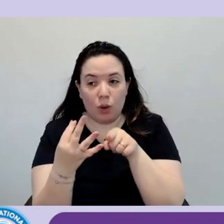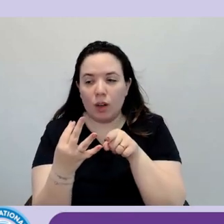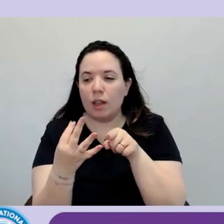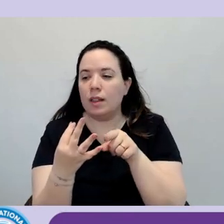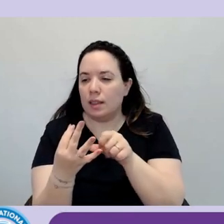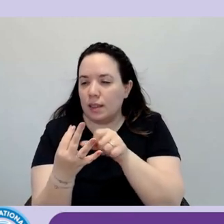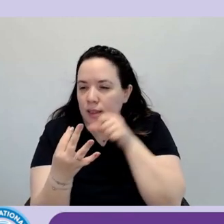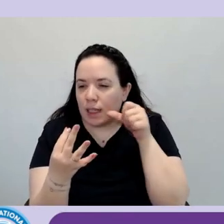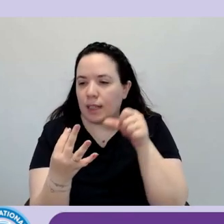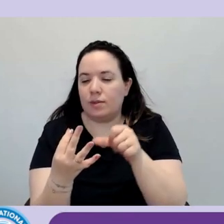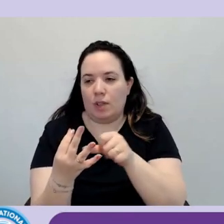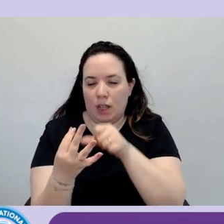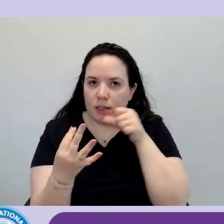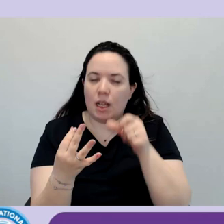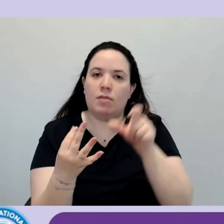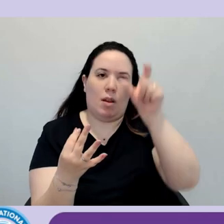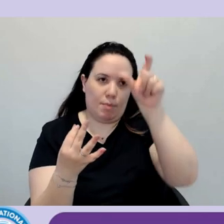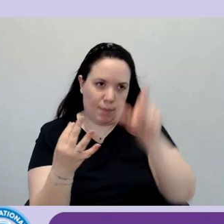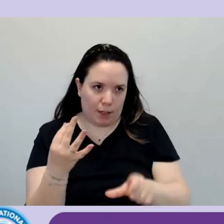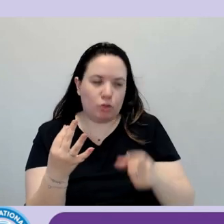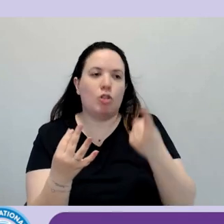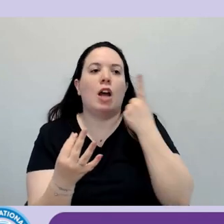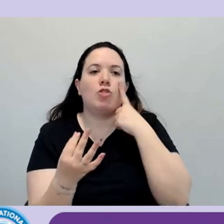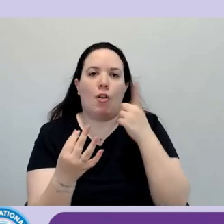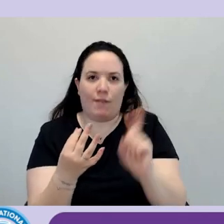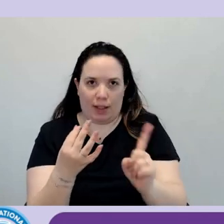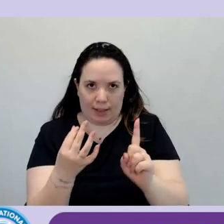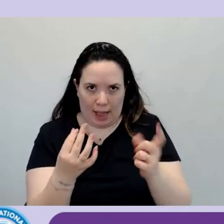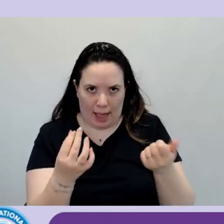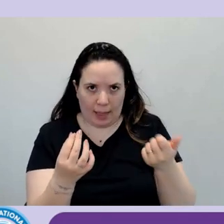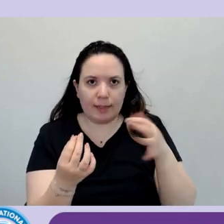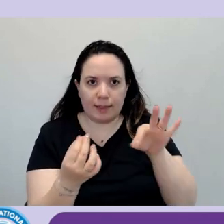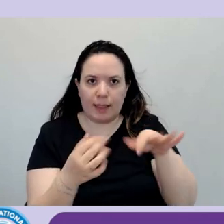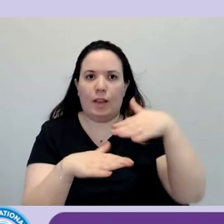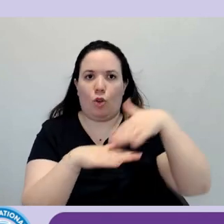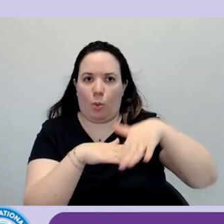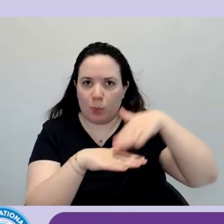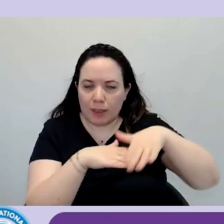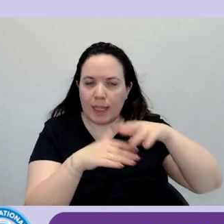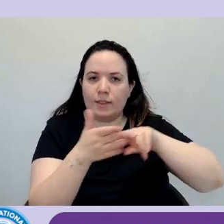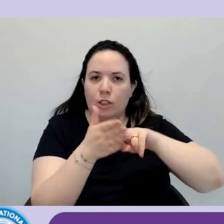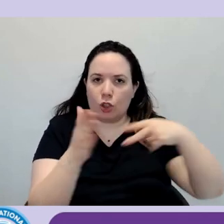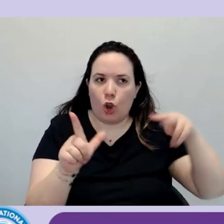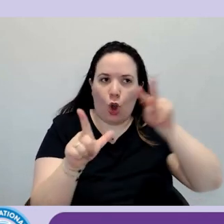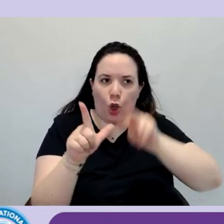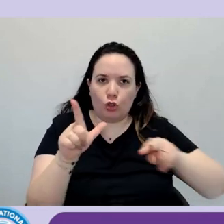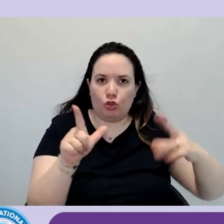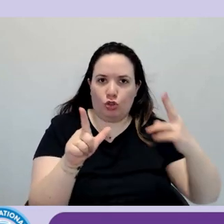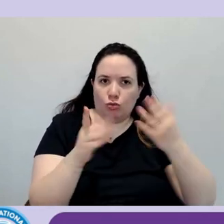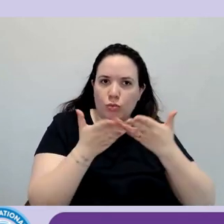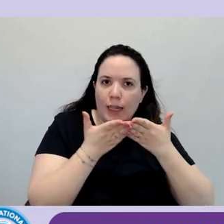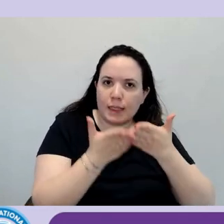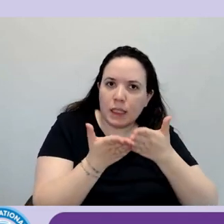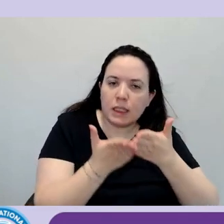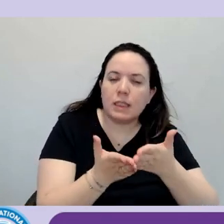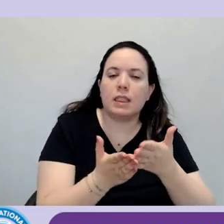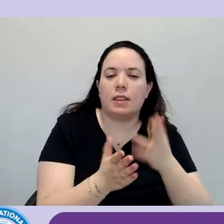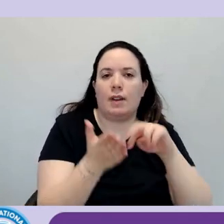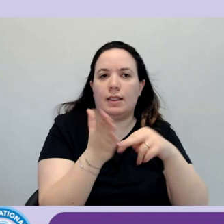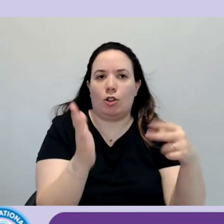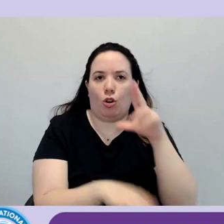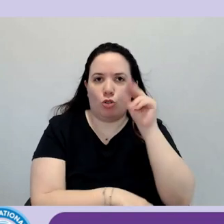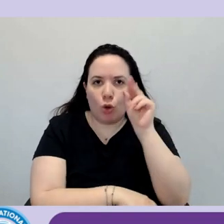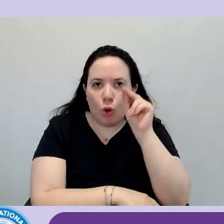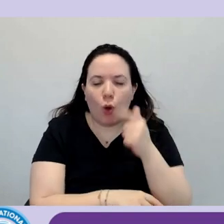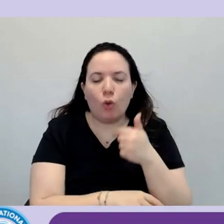ci vuole appunto la persona non vedente che padroneggi perfettamente la tecnologia assistiva perché ne conosce evidentemente Insomma